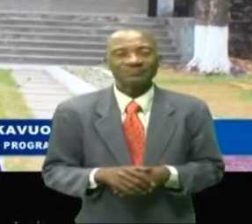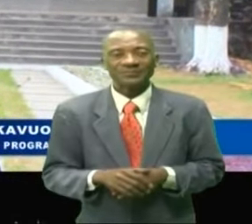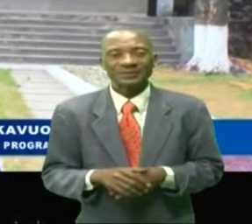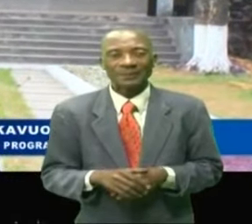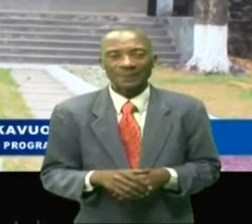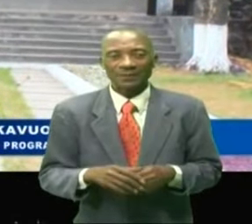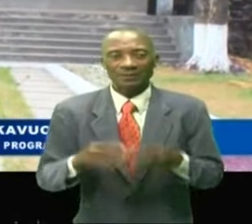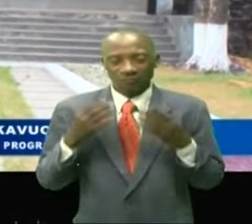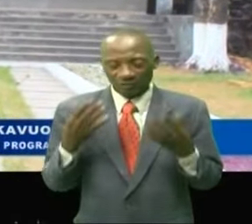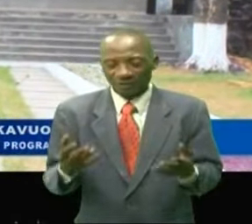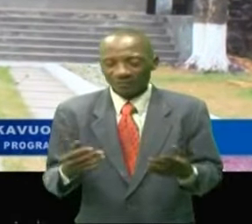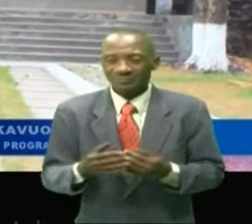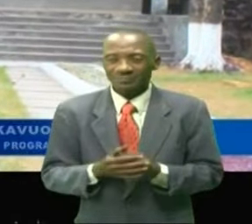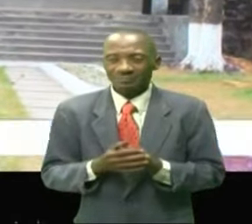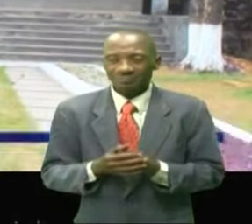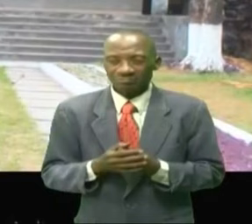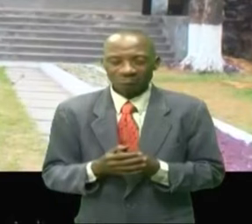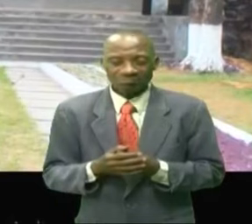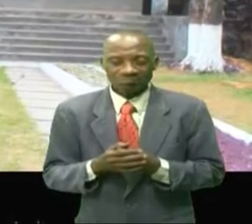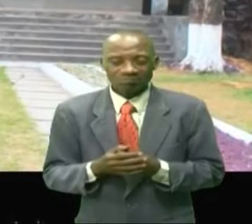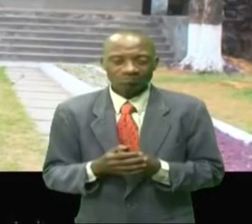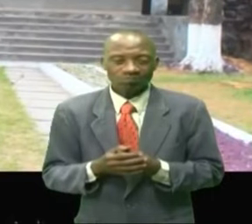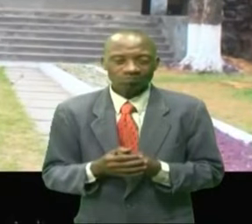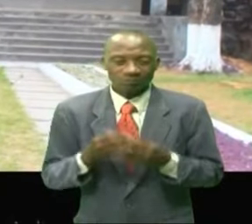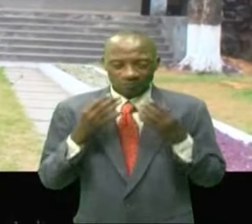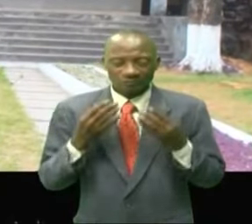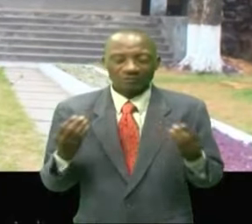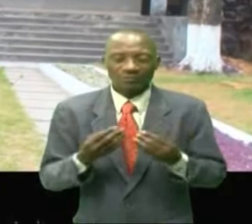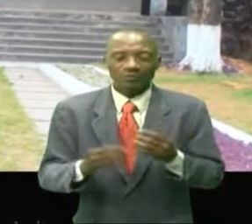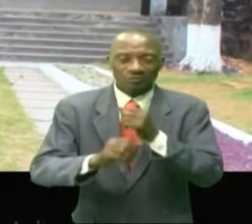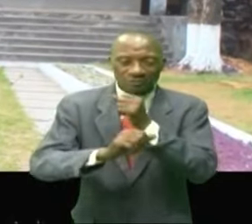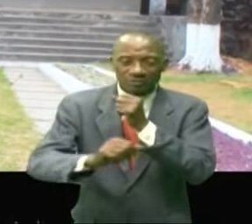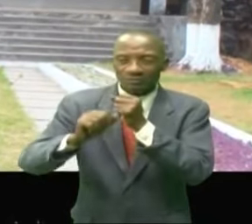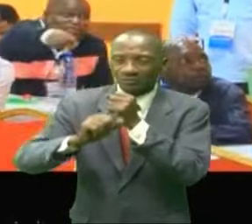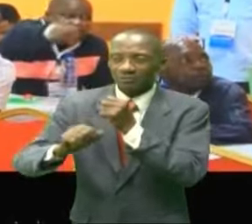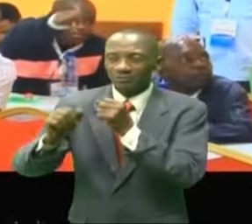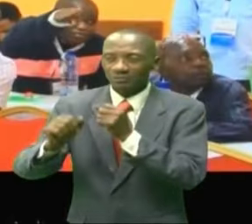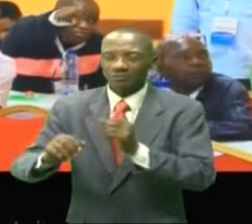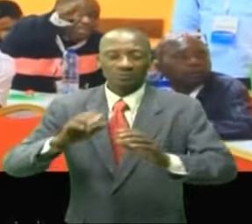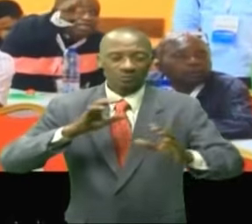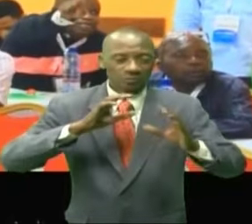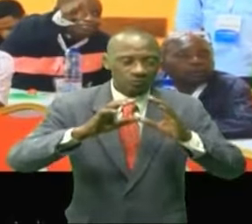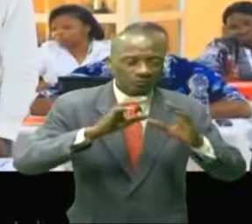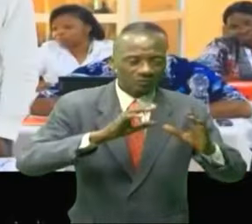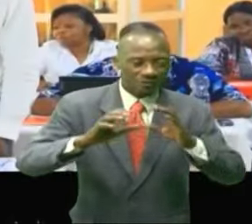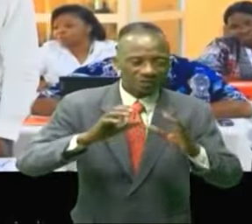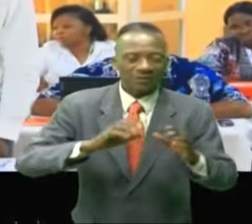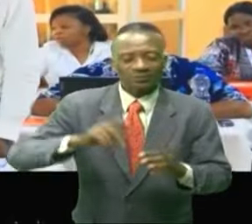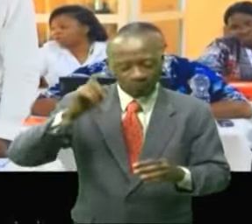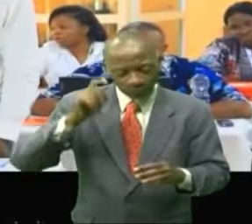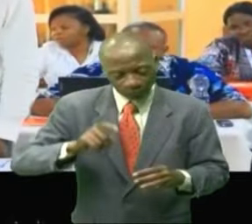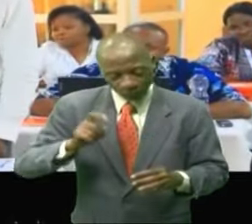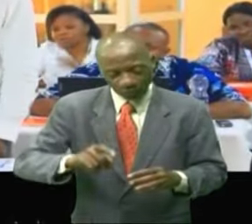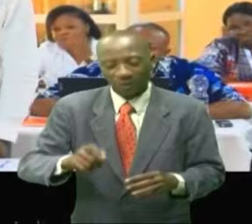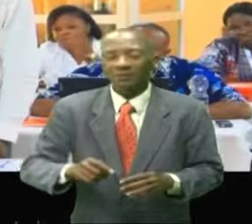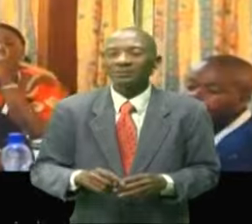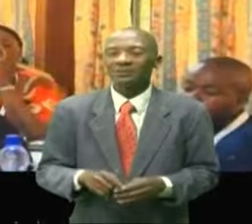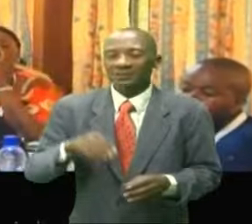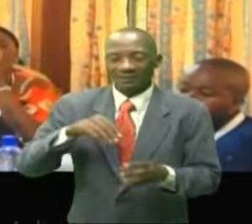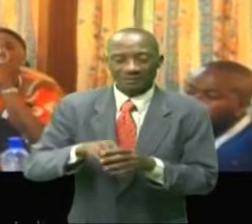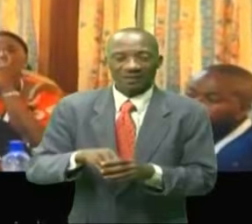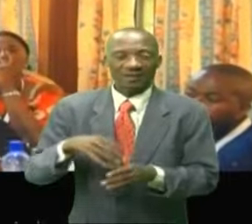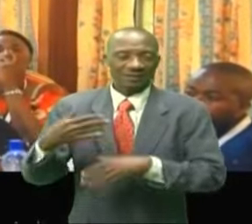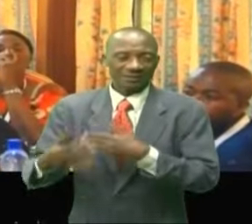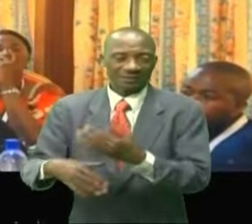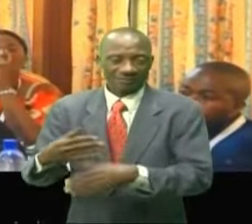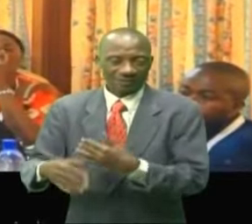trouver des solutions. Donc c'est pourquoi la sensibilisation, la communication devraient être au centre de notre travail. Pour